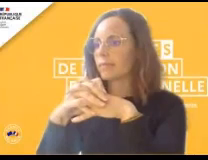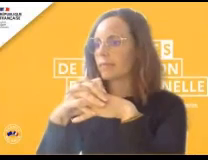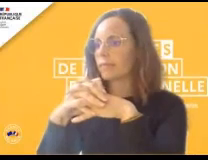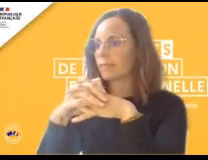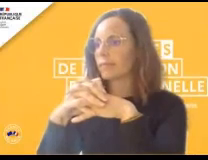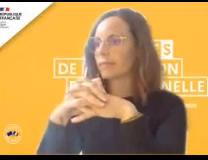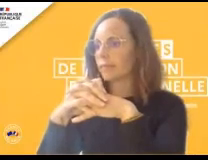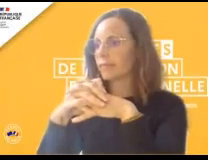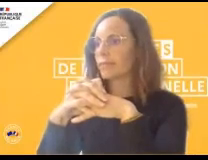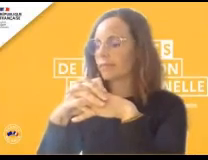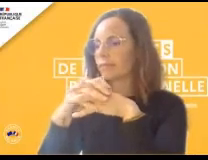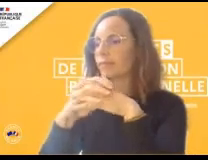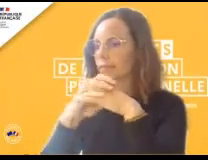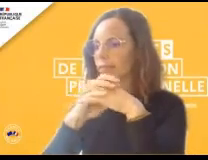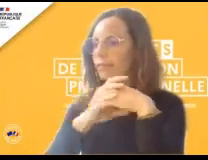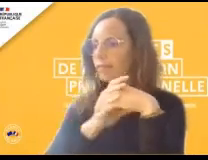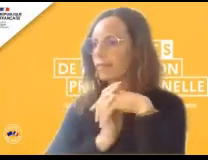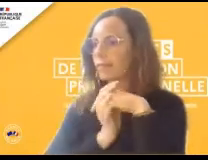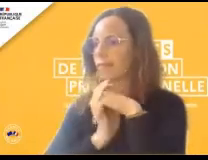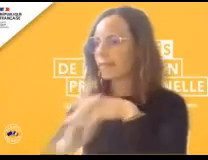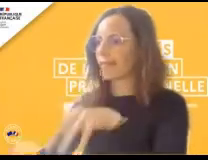indicateur.